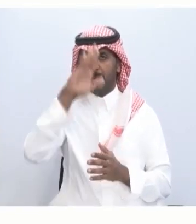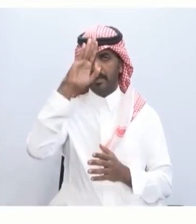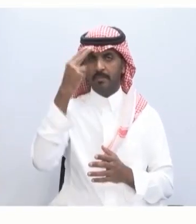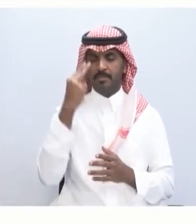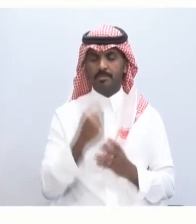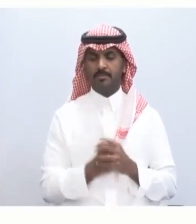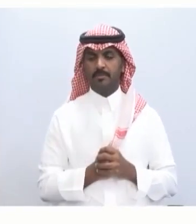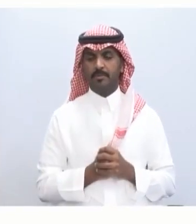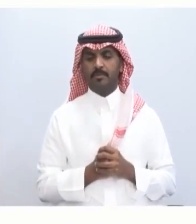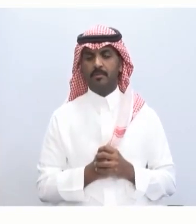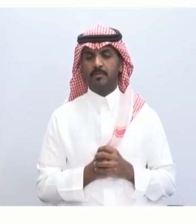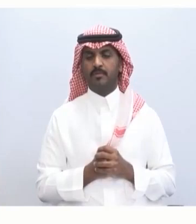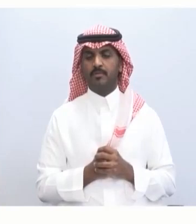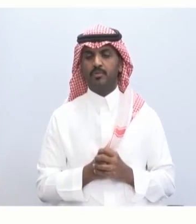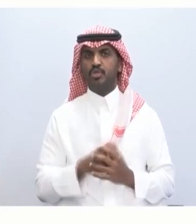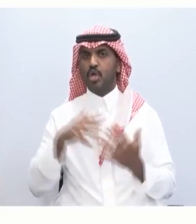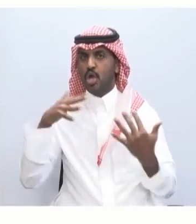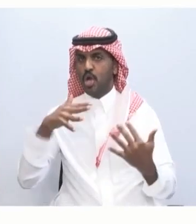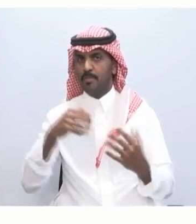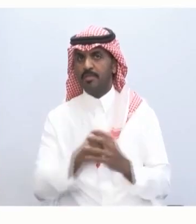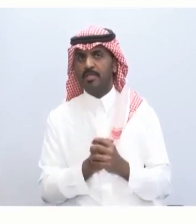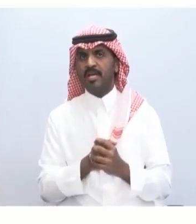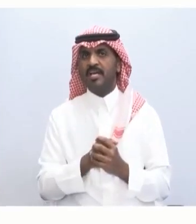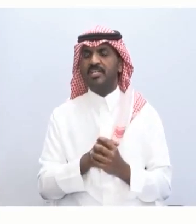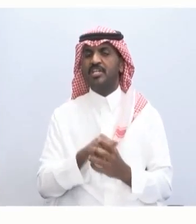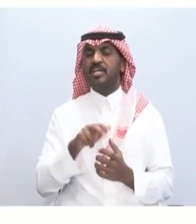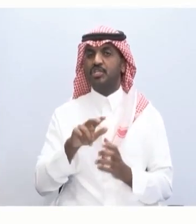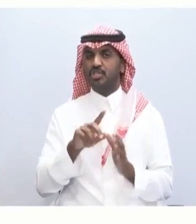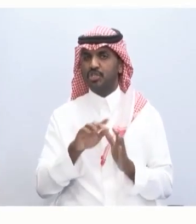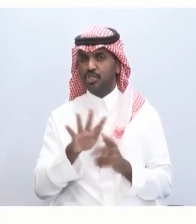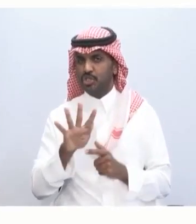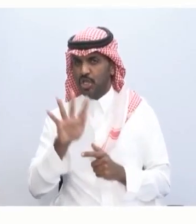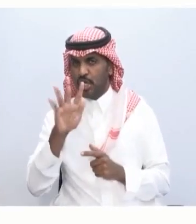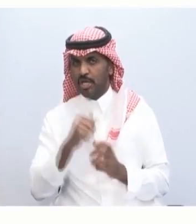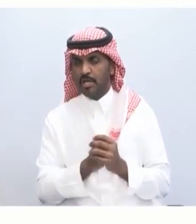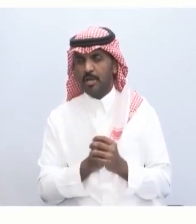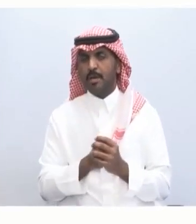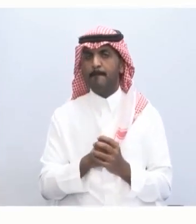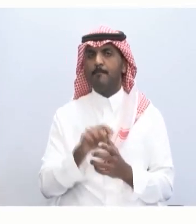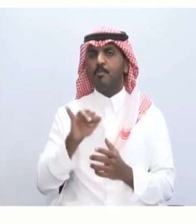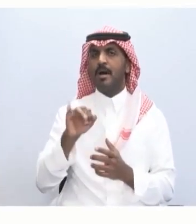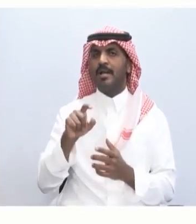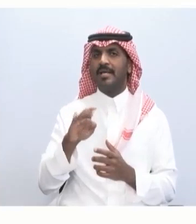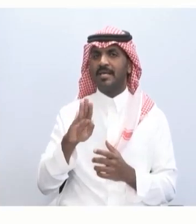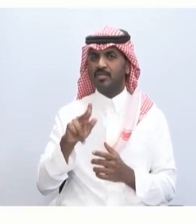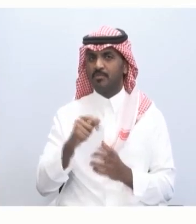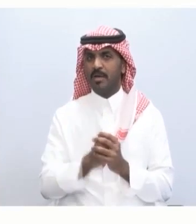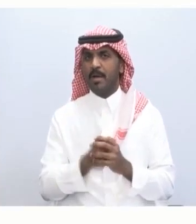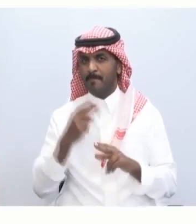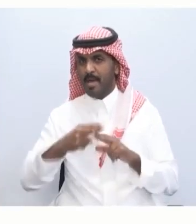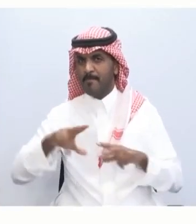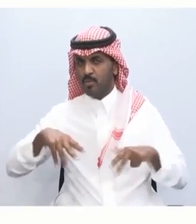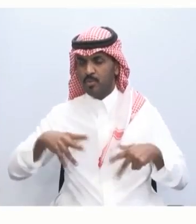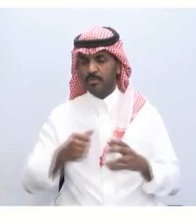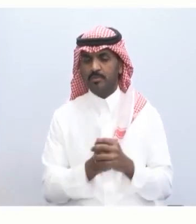العزيز بحمله الشيخ مبارك الصبح ممتازين احسنتم على ابن رشيد هذه